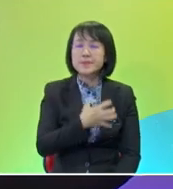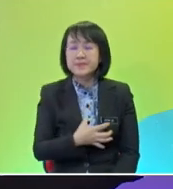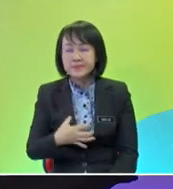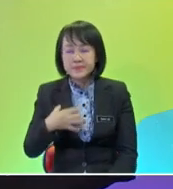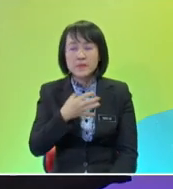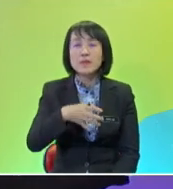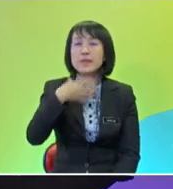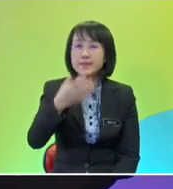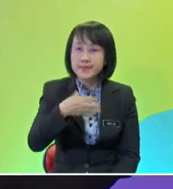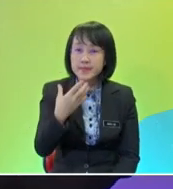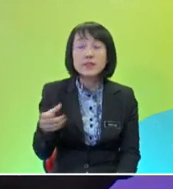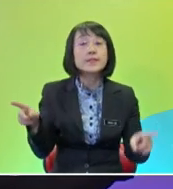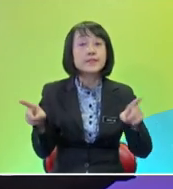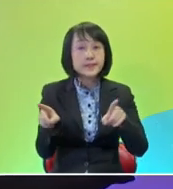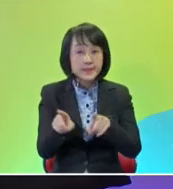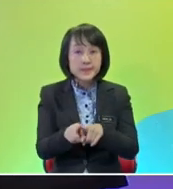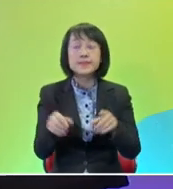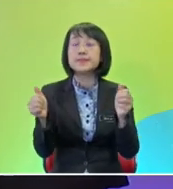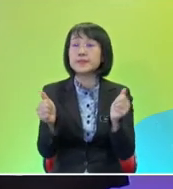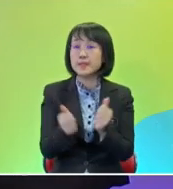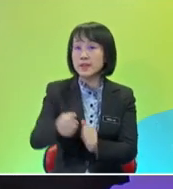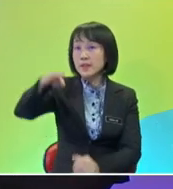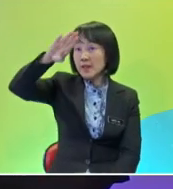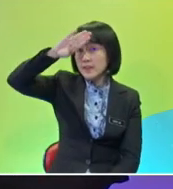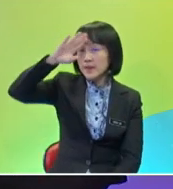sama je. Lebih kurang je dengan demam denggi.